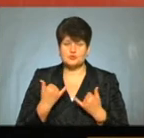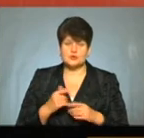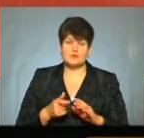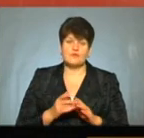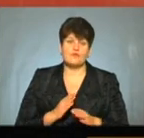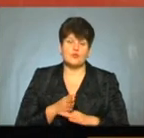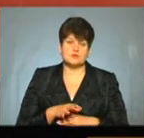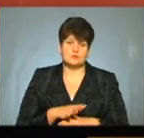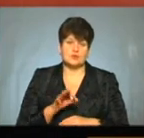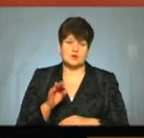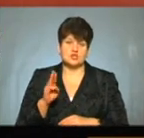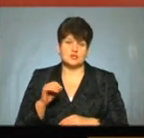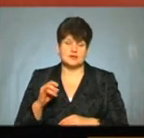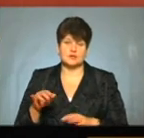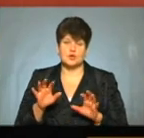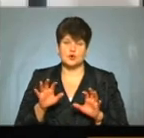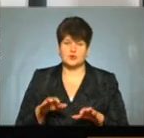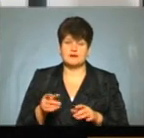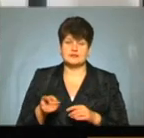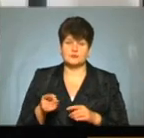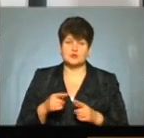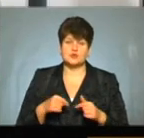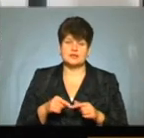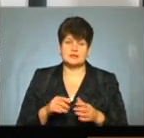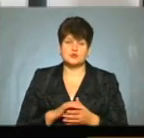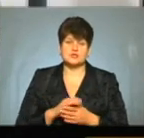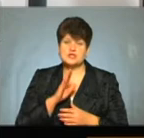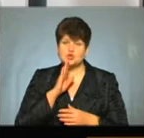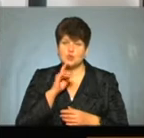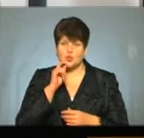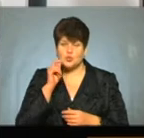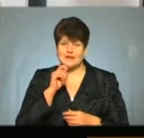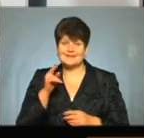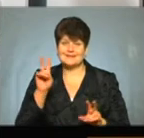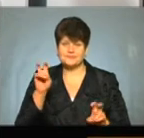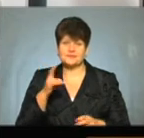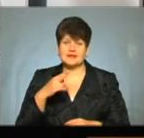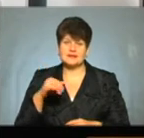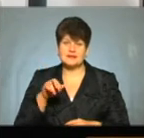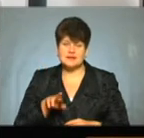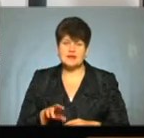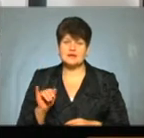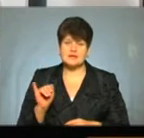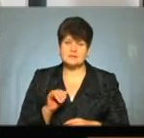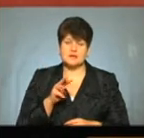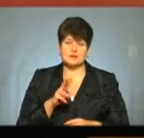студії були Ольга Шахін, голова Тернопільського осередку Асоціації жінок України «Дія», та Марина Кузніцова,